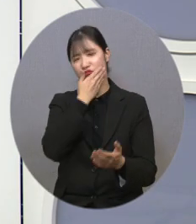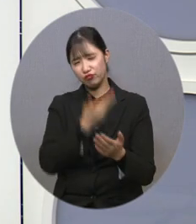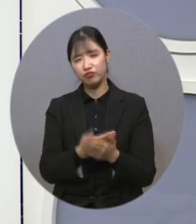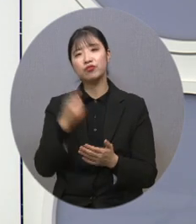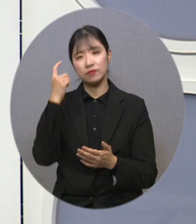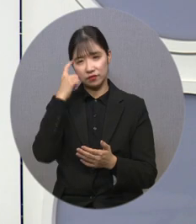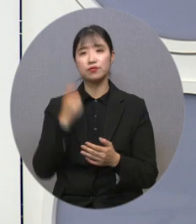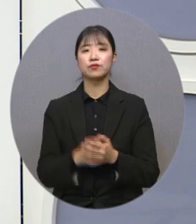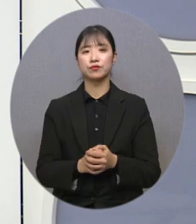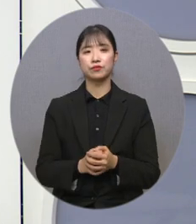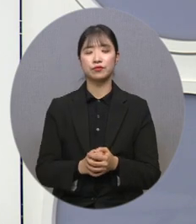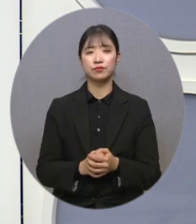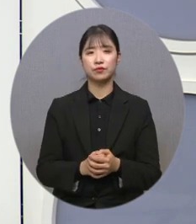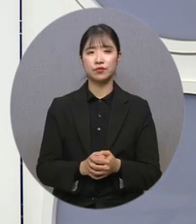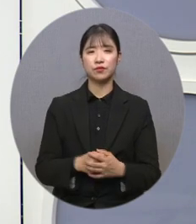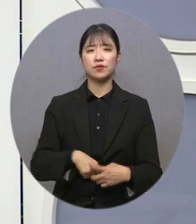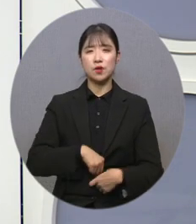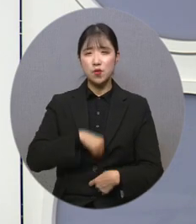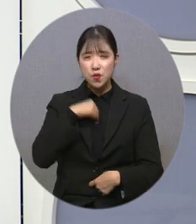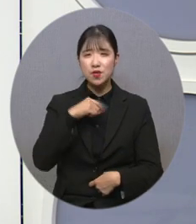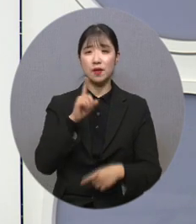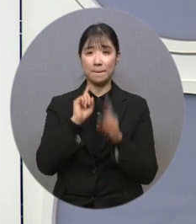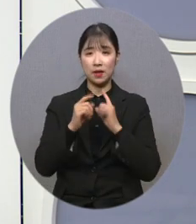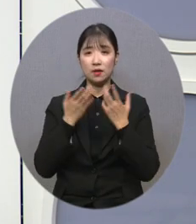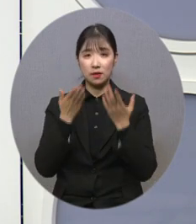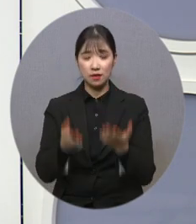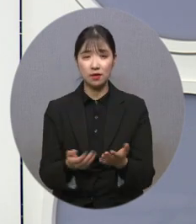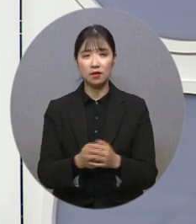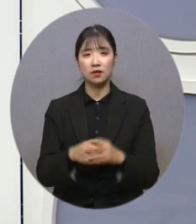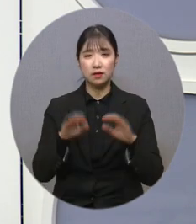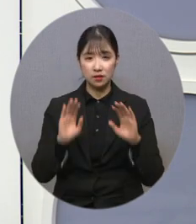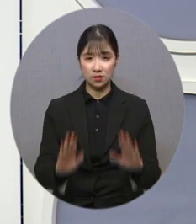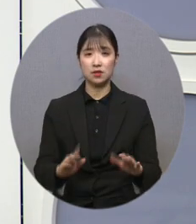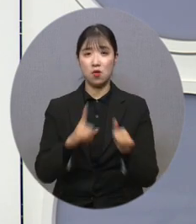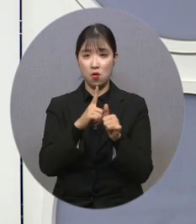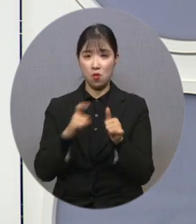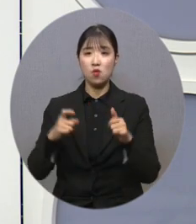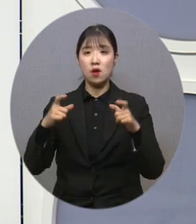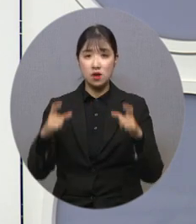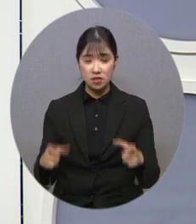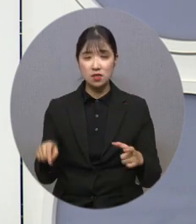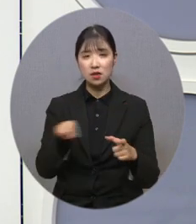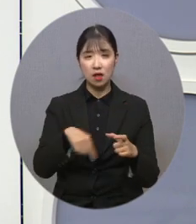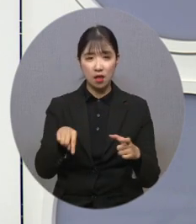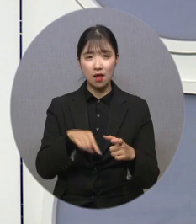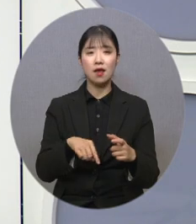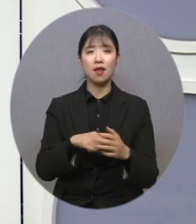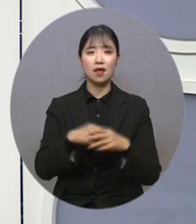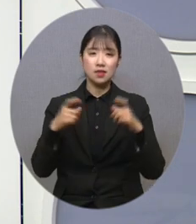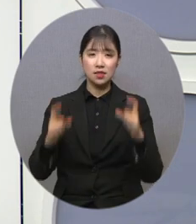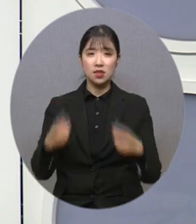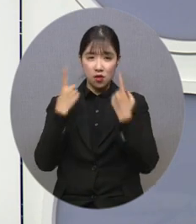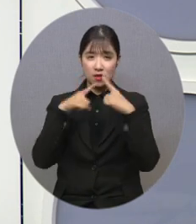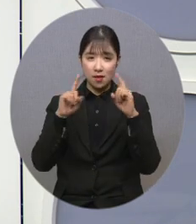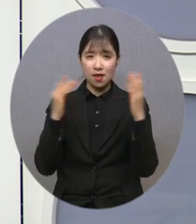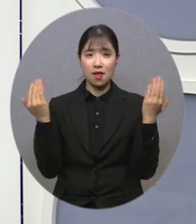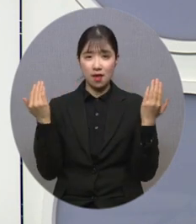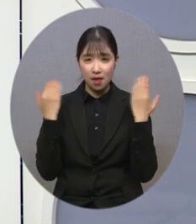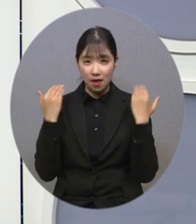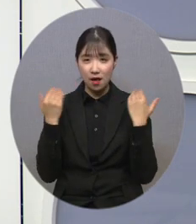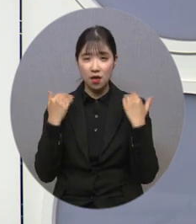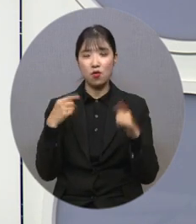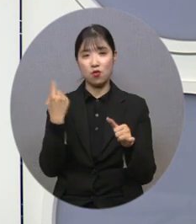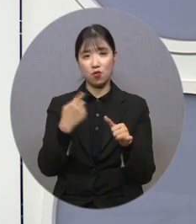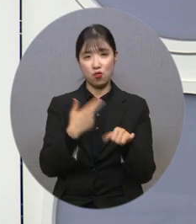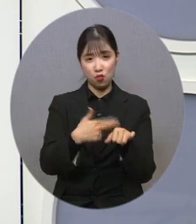봅니다. 그 솔직히 말씀드리면 지금 그 홍성 지역에 위치한 지역대학의